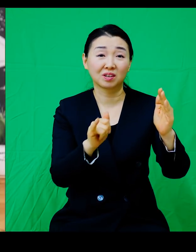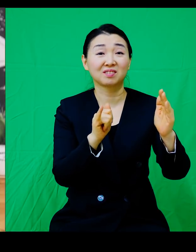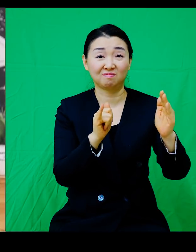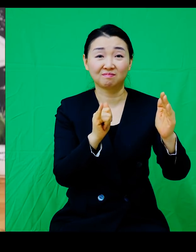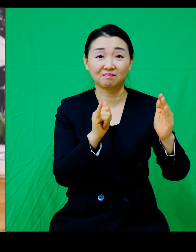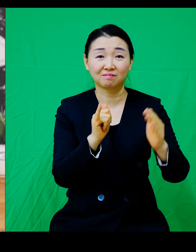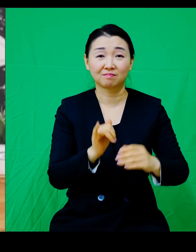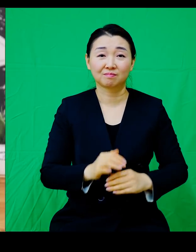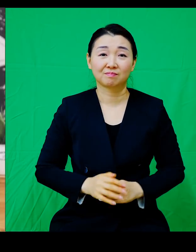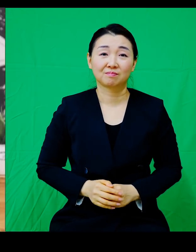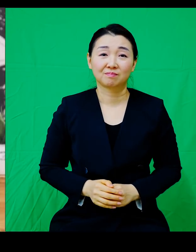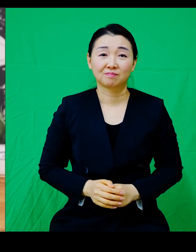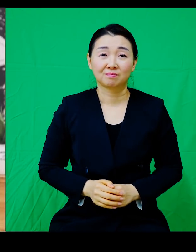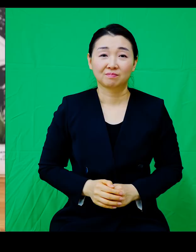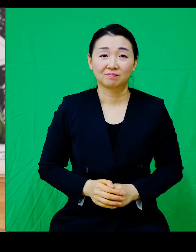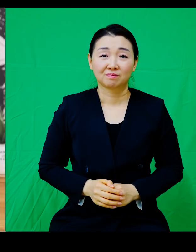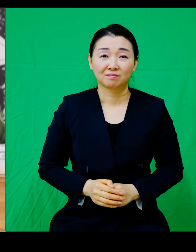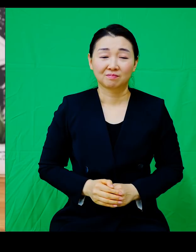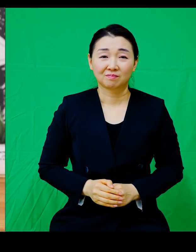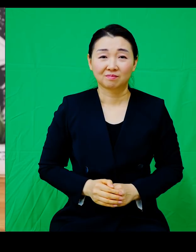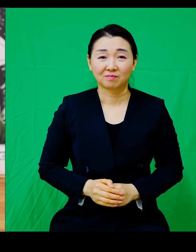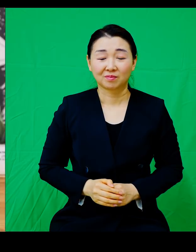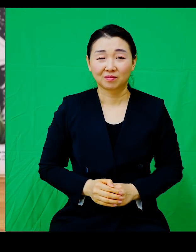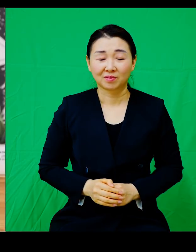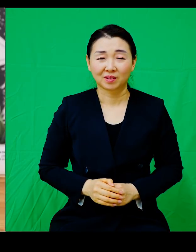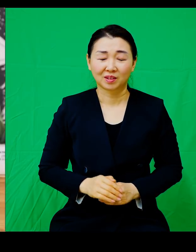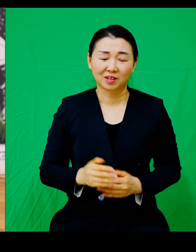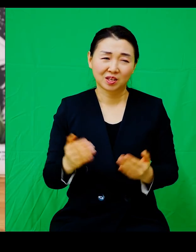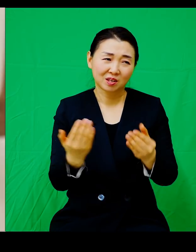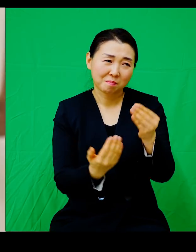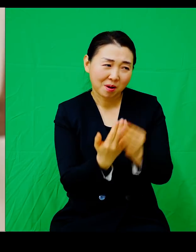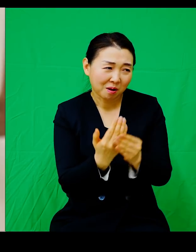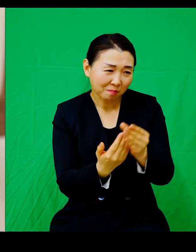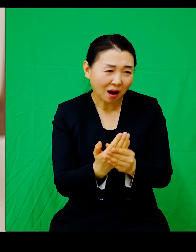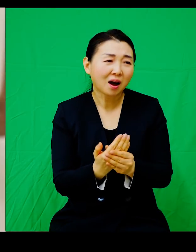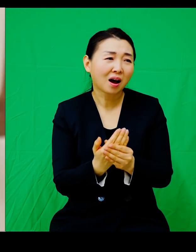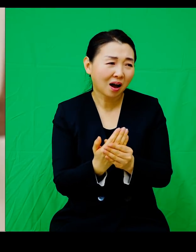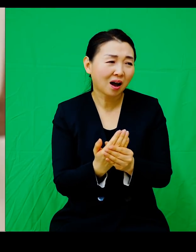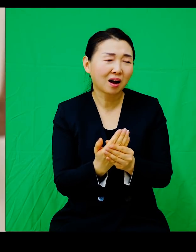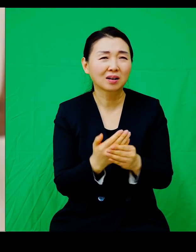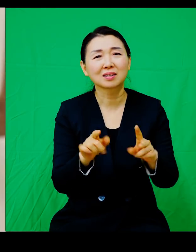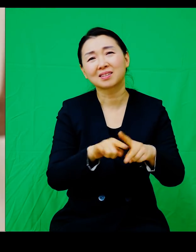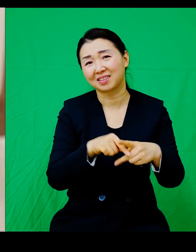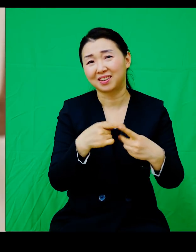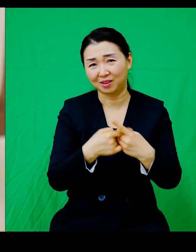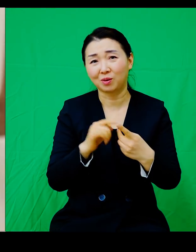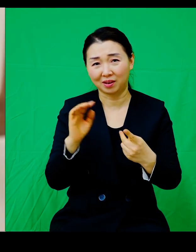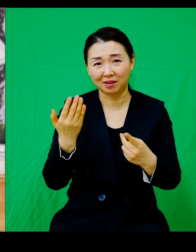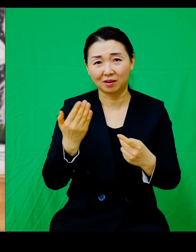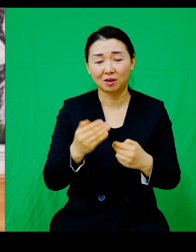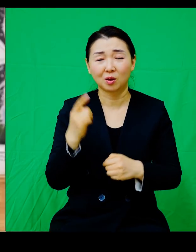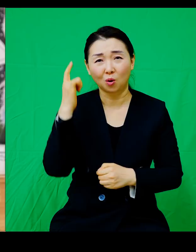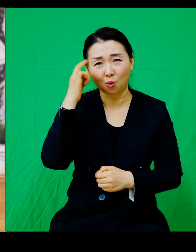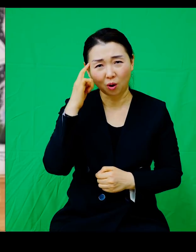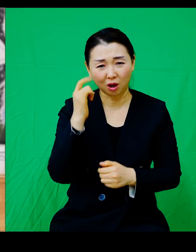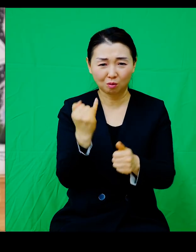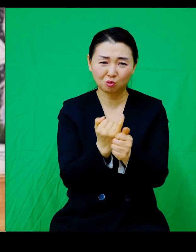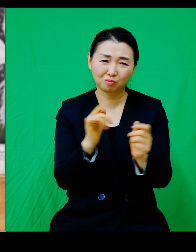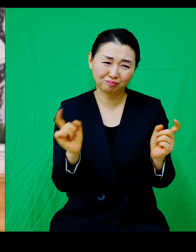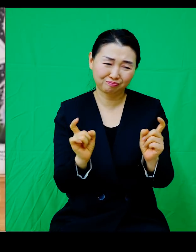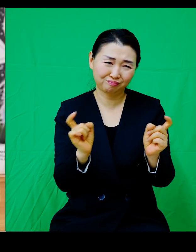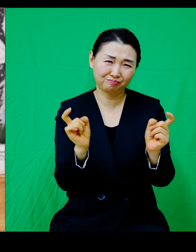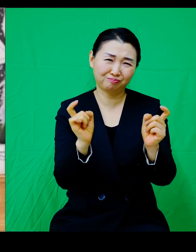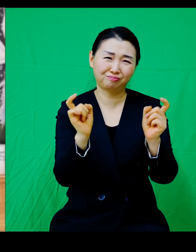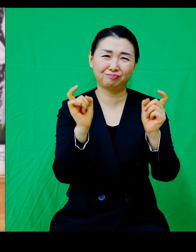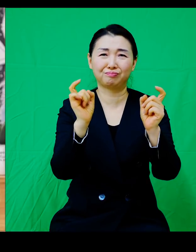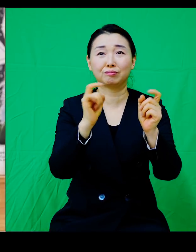같은 비슷한 경우의 삶을 사셨던 분들이 계셔서 네. 어떤 일이 있었을까 대략 짐작은 가요. 네. 아무래도 그러면 부부 다툼도